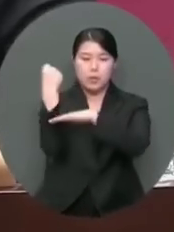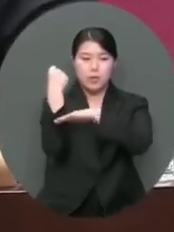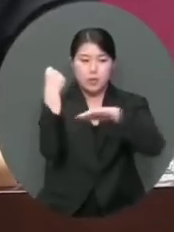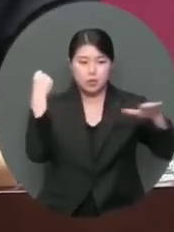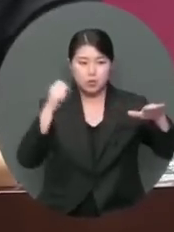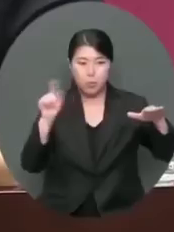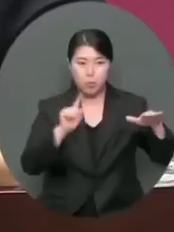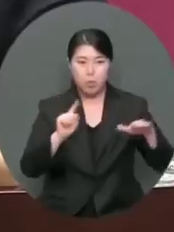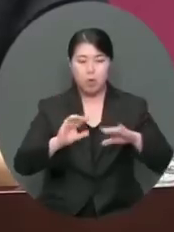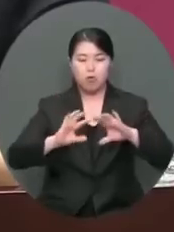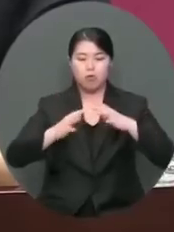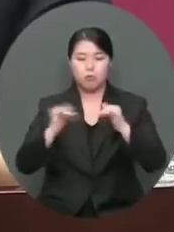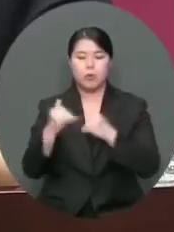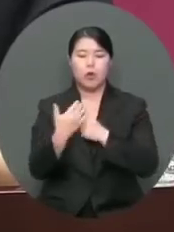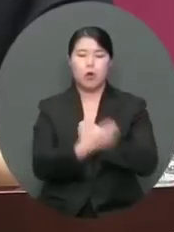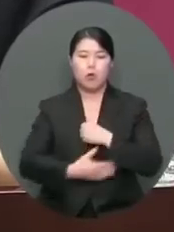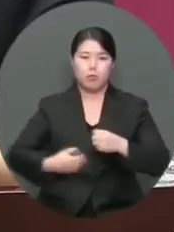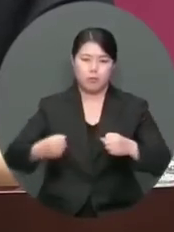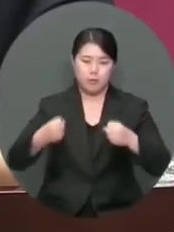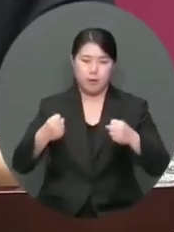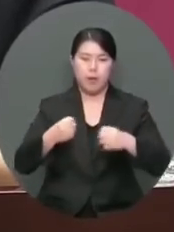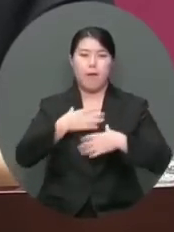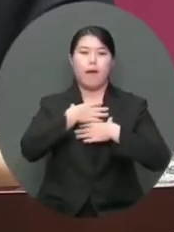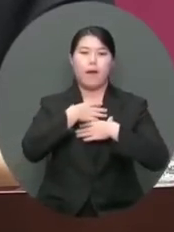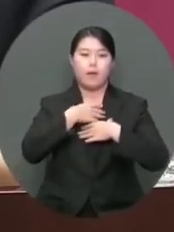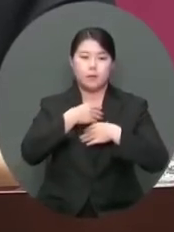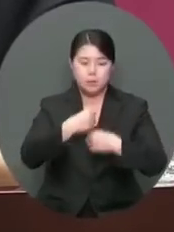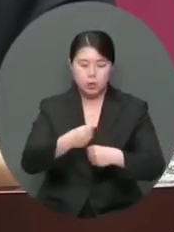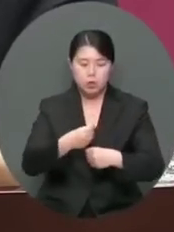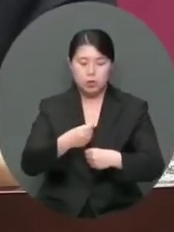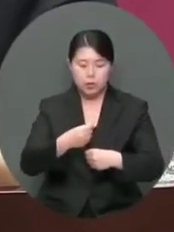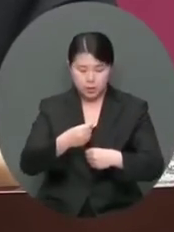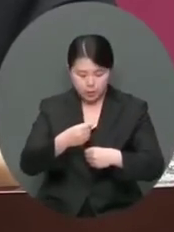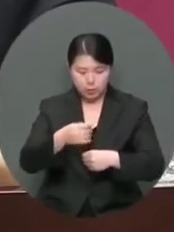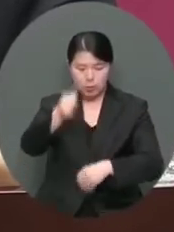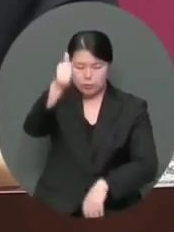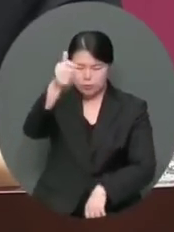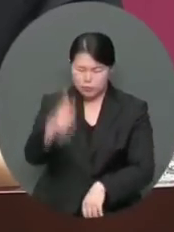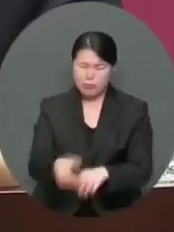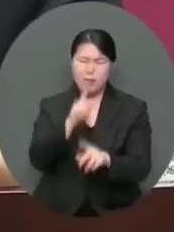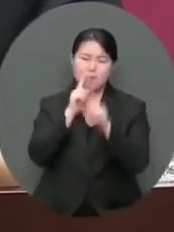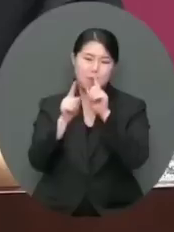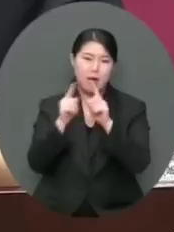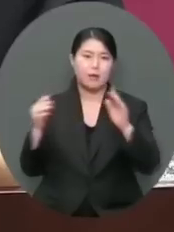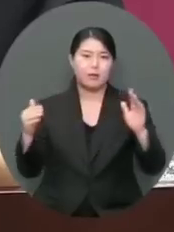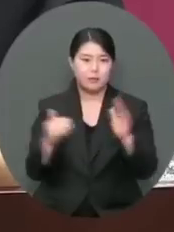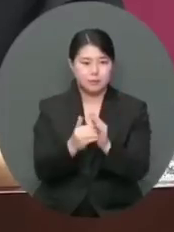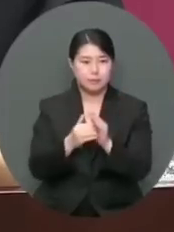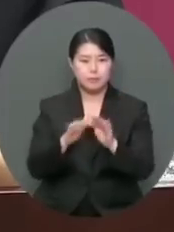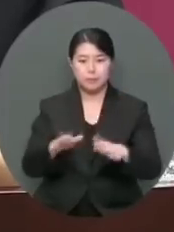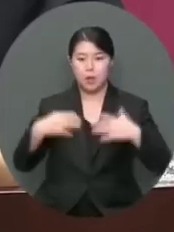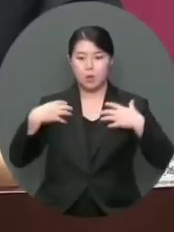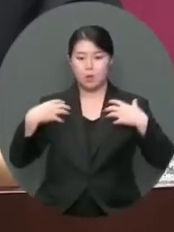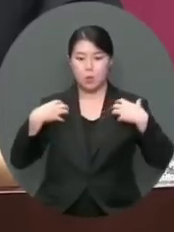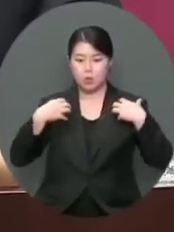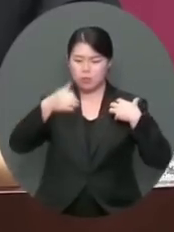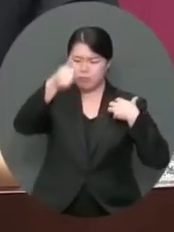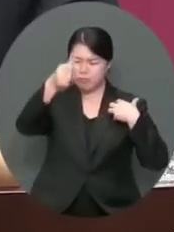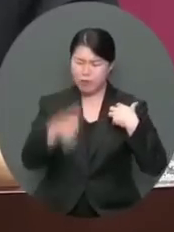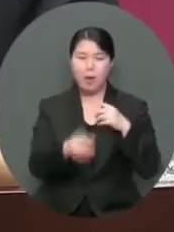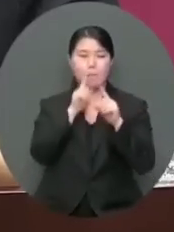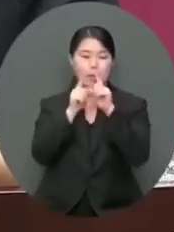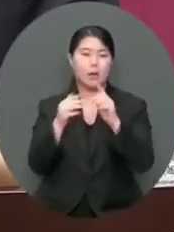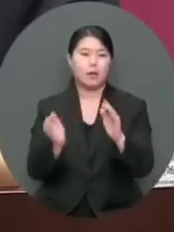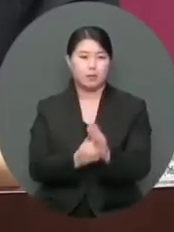국민의 건강과 안전이라는 말씀을 수십 번을 하셨고 우리 윤석열 정부도 수십 번을 했습니다. 이